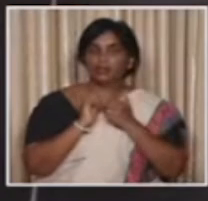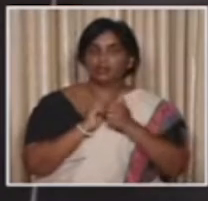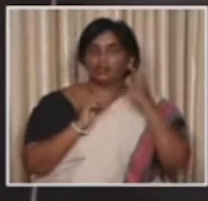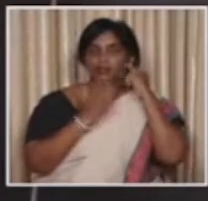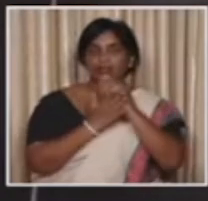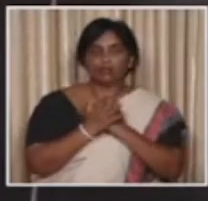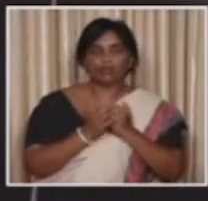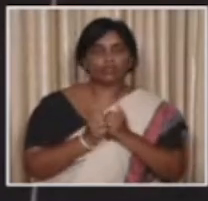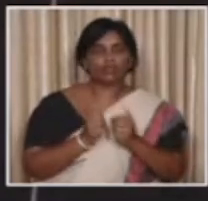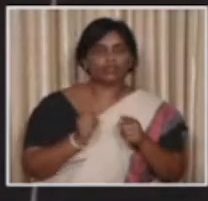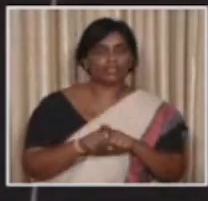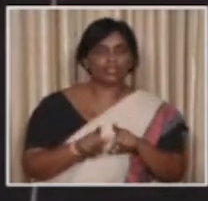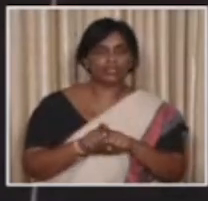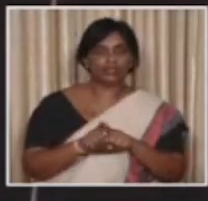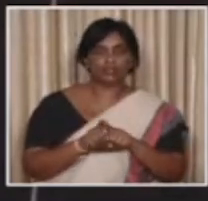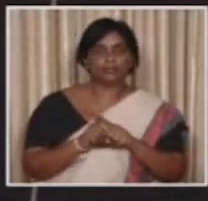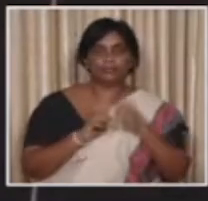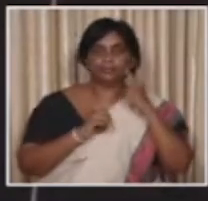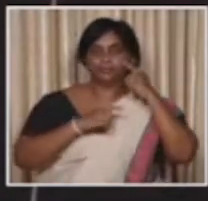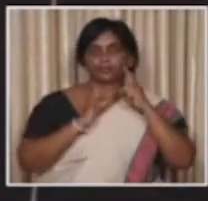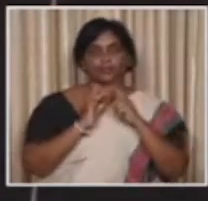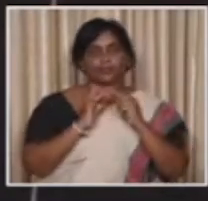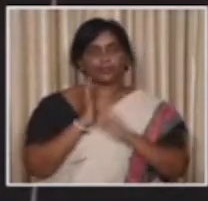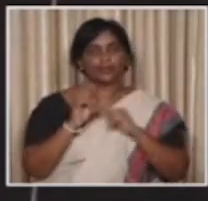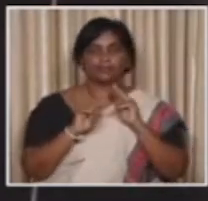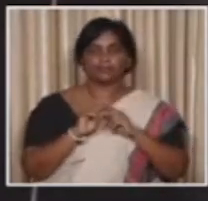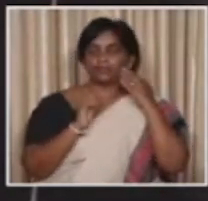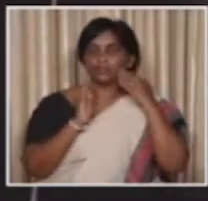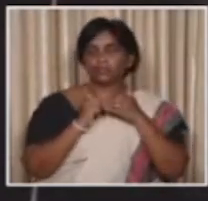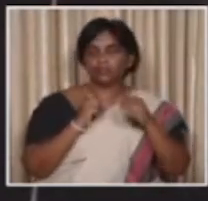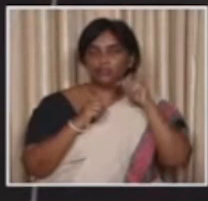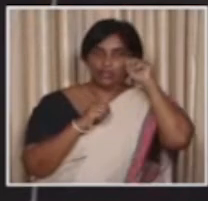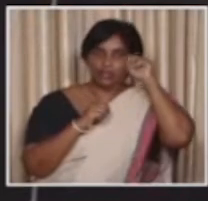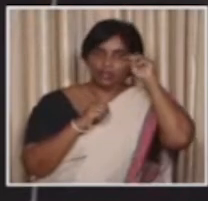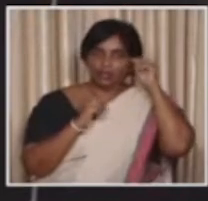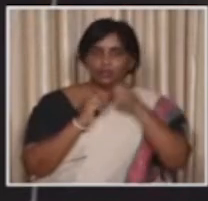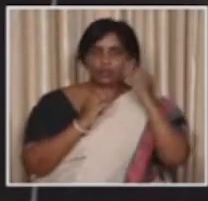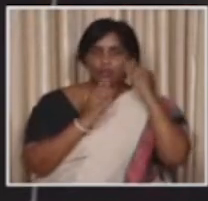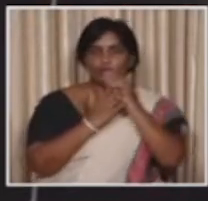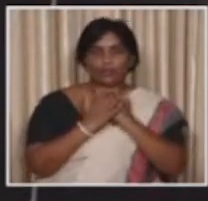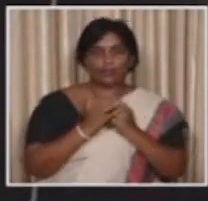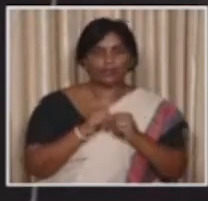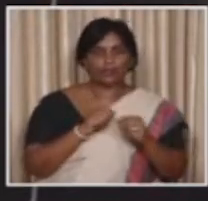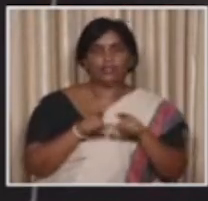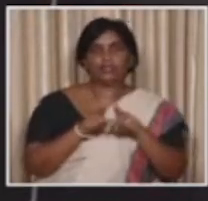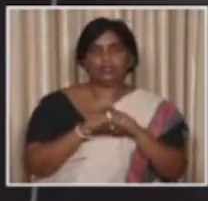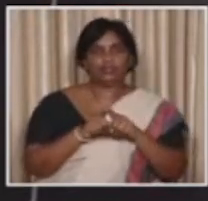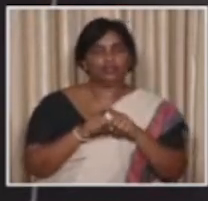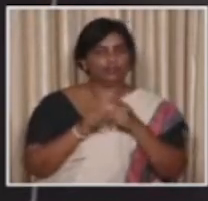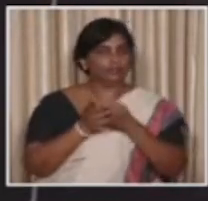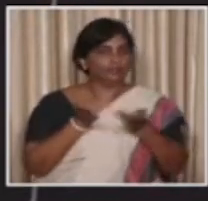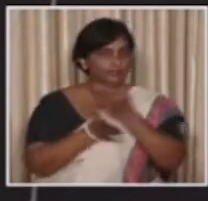ආකාරය අපි දැක්කා මම හිතන්නේ ජාත්‍යන්තර මූල්‍ය අරමුදලත් එක්ක මේ විස්තීර්ණ කිවිසුම් අත්සන් කිරීමට දැන් තව ඉදිරි කාලයකදී